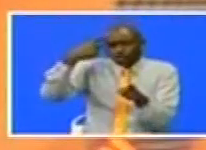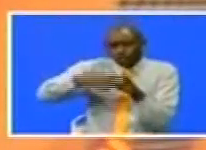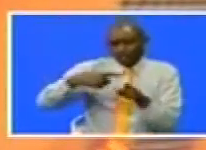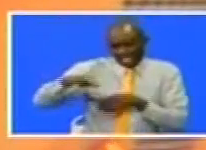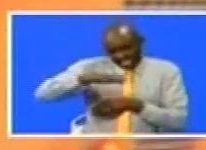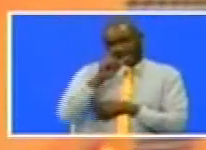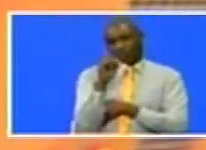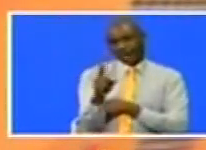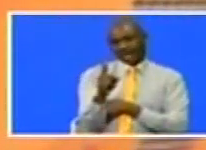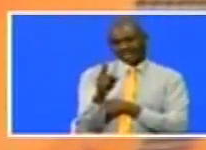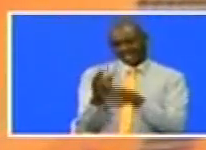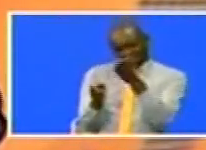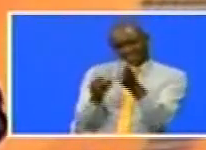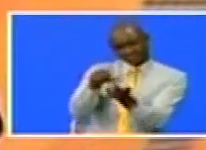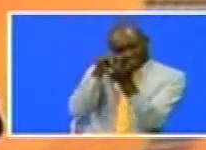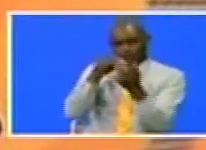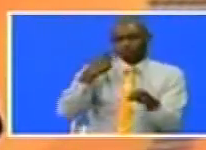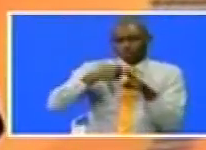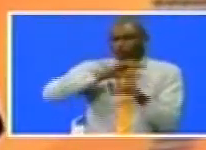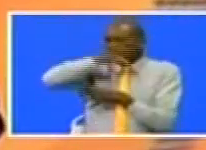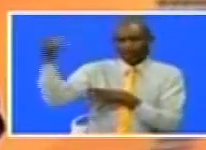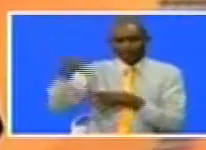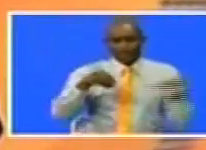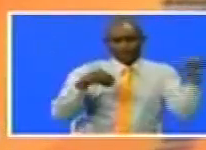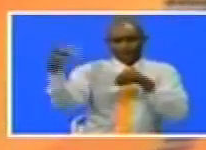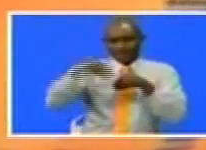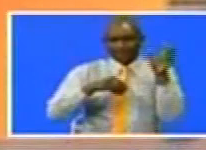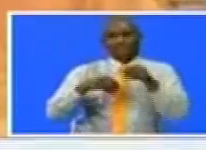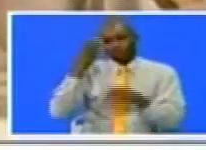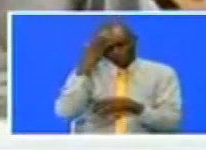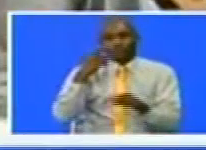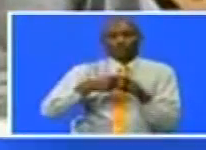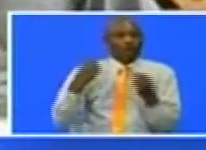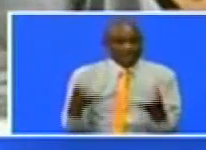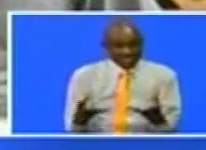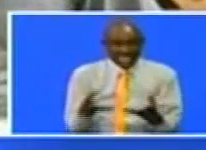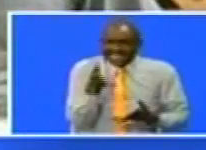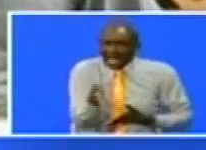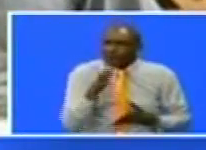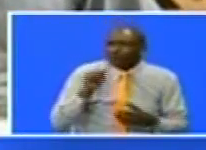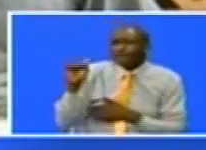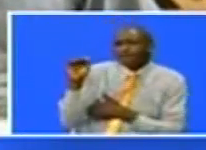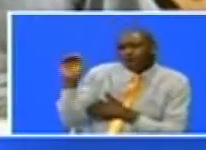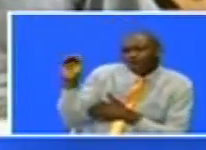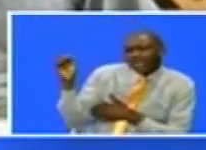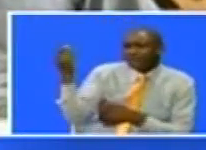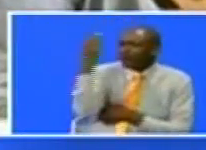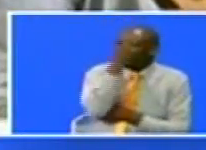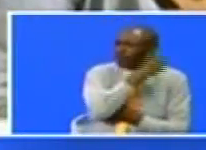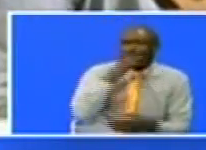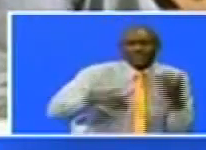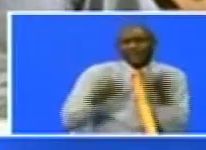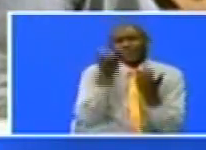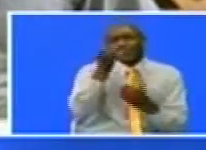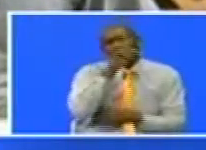ambacho kimetengwa mjini Malindi ili kutupa hali halisi ya jinsi hali ilivyokuwa kuanzia asubuhi hadi sasa na kinachoendelea.